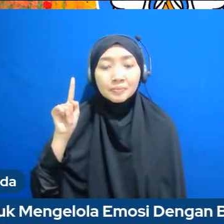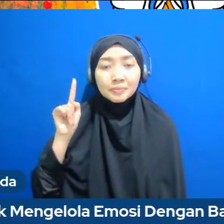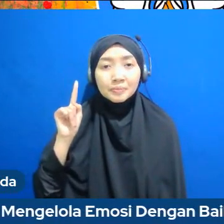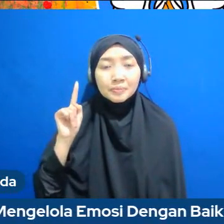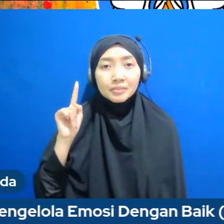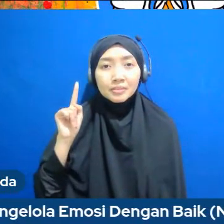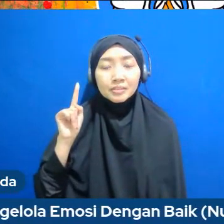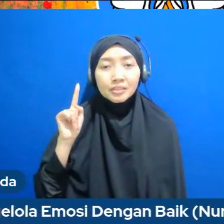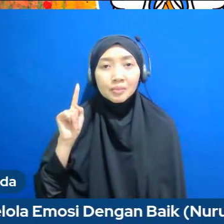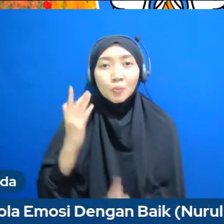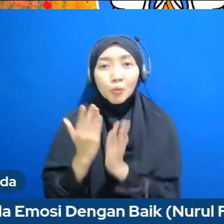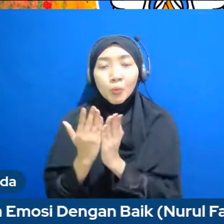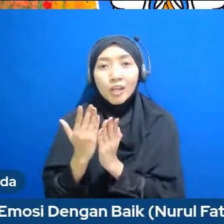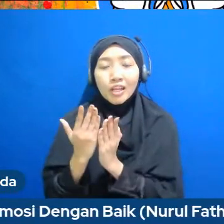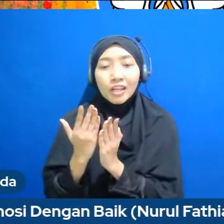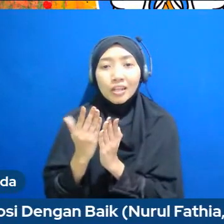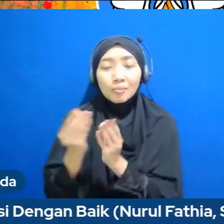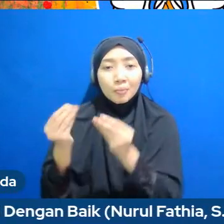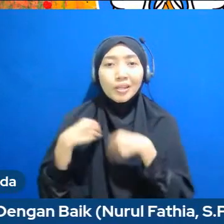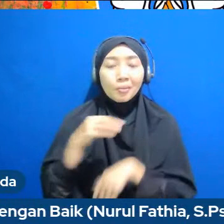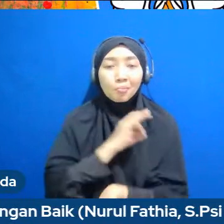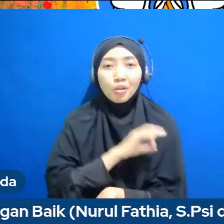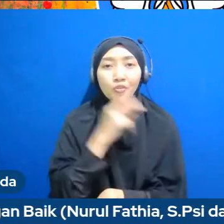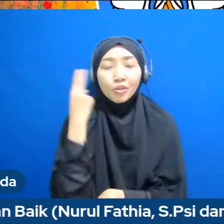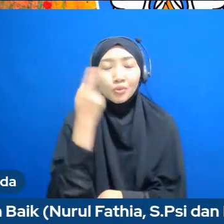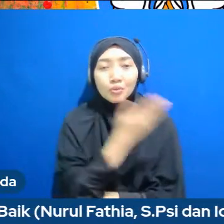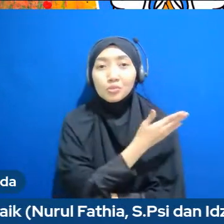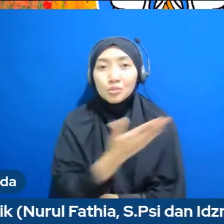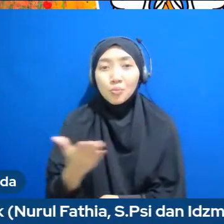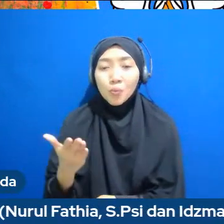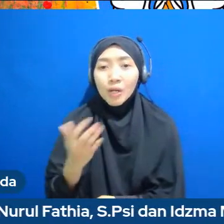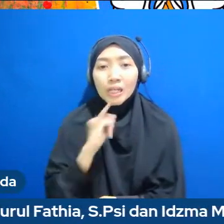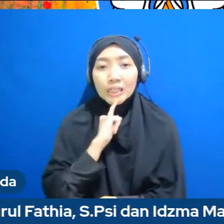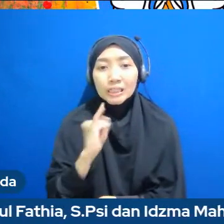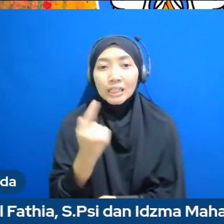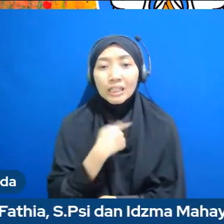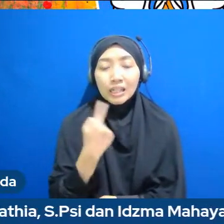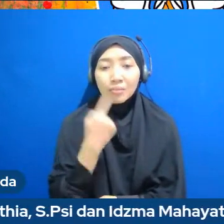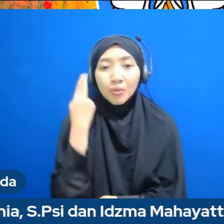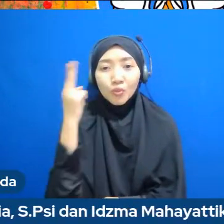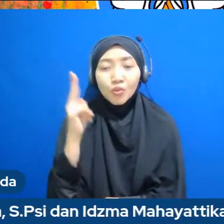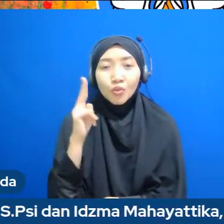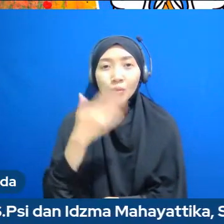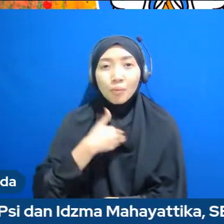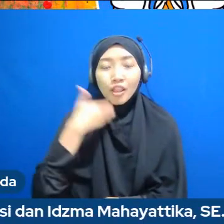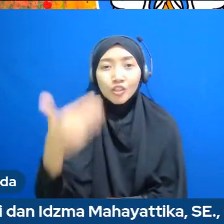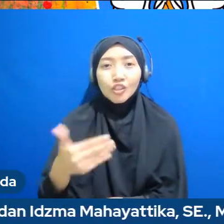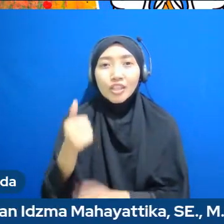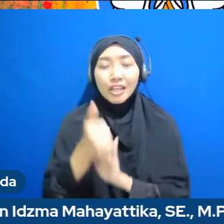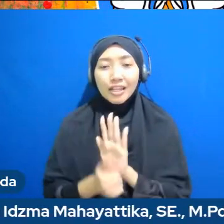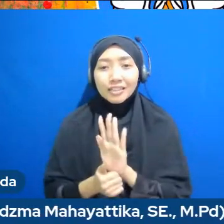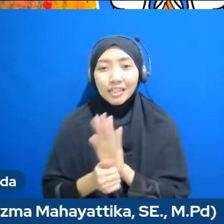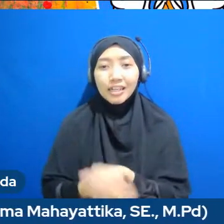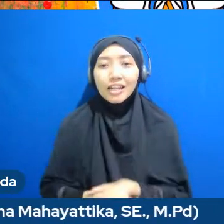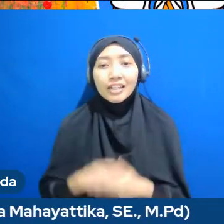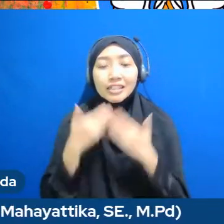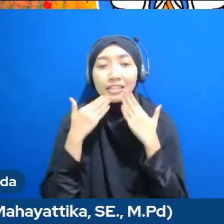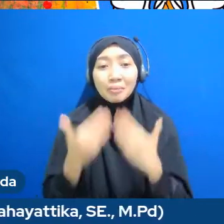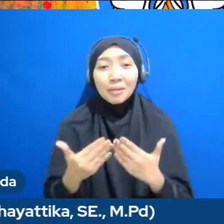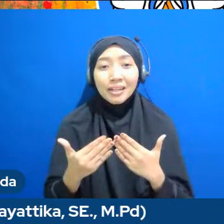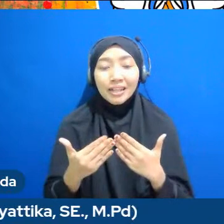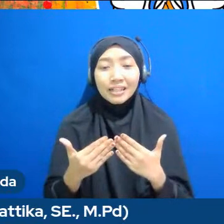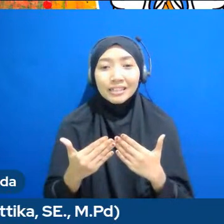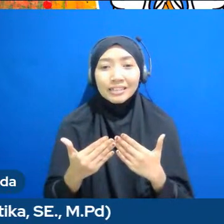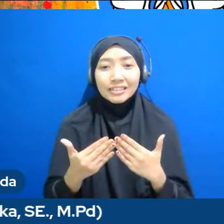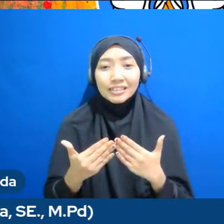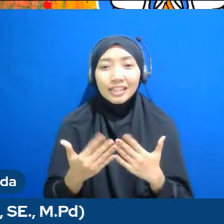mudah-mudahan bisa memberi manfaat bagi kita semua dan izinkan kami untuk melanjutkan acara selanjutnya. Terima kasih, Kak Isma.